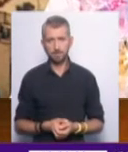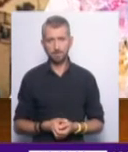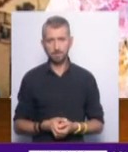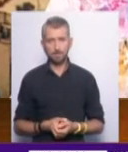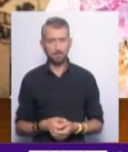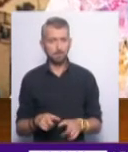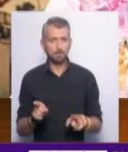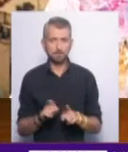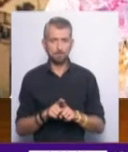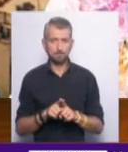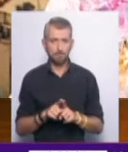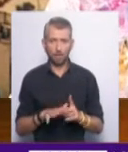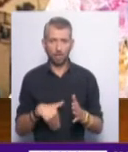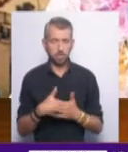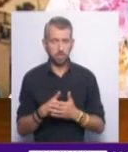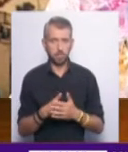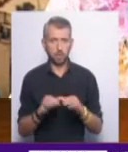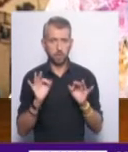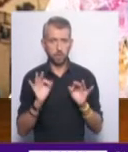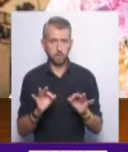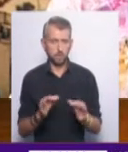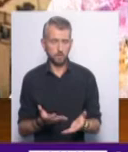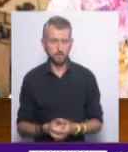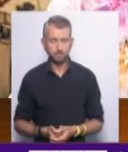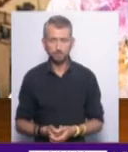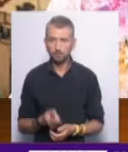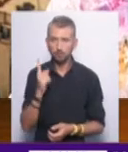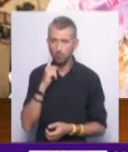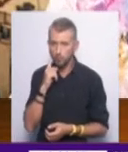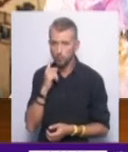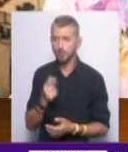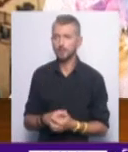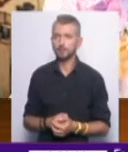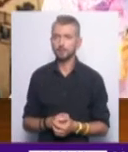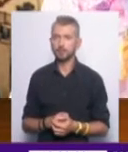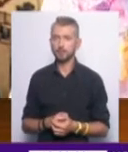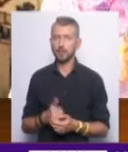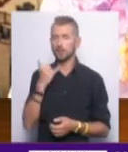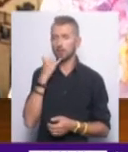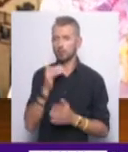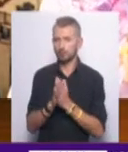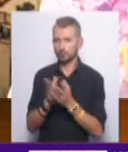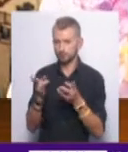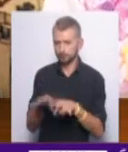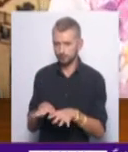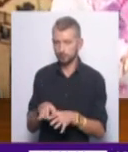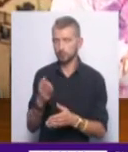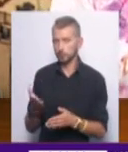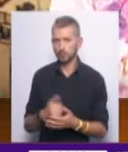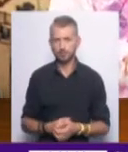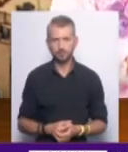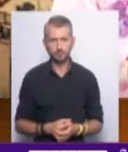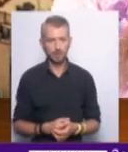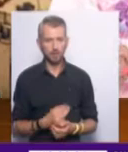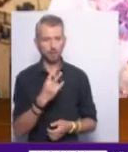Так і нічого немає. Почули, скажіть, дякуємо будь ласка. Дуже. Почули. Телефон залишіть обов'язково. Прошу, пані Тетяно.